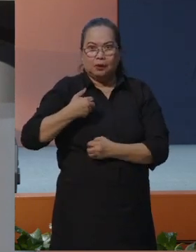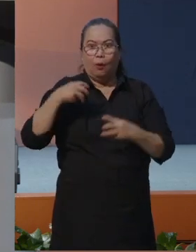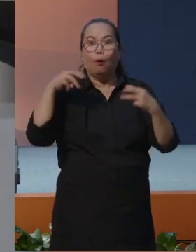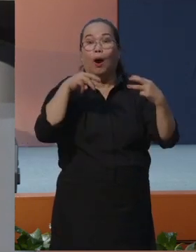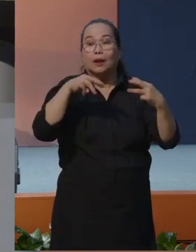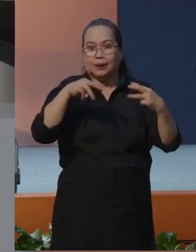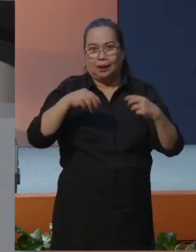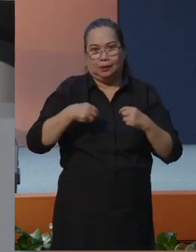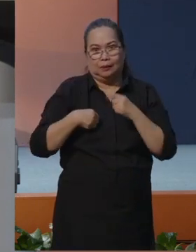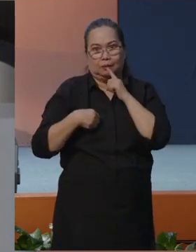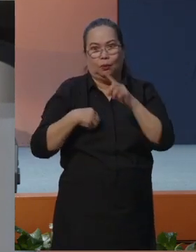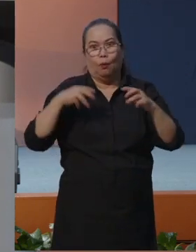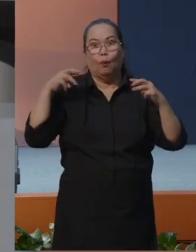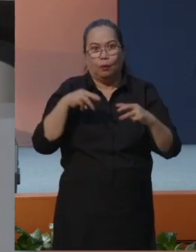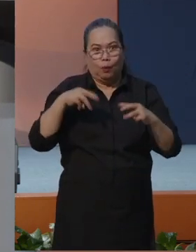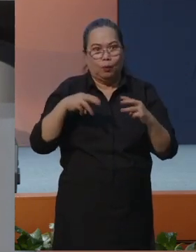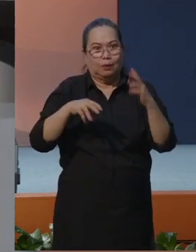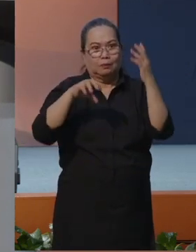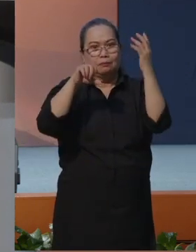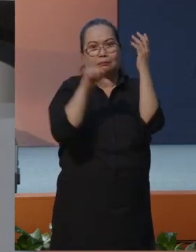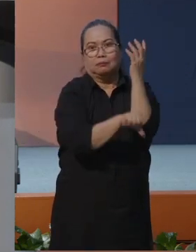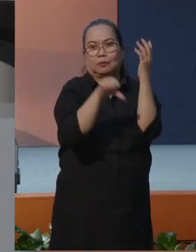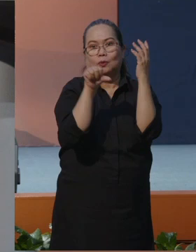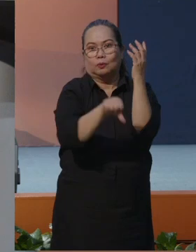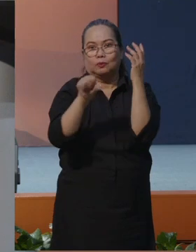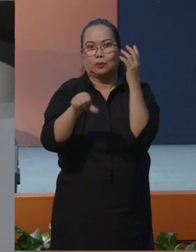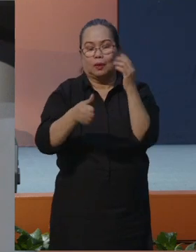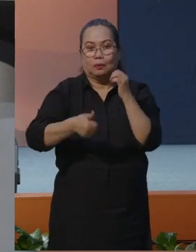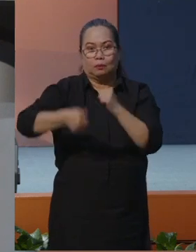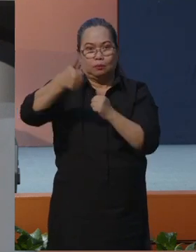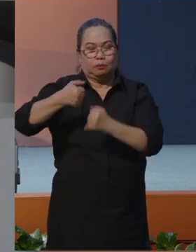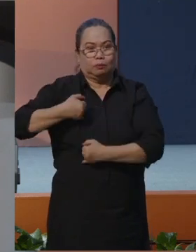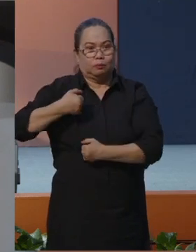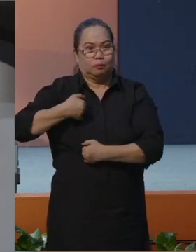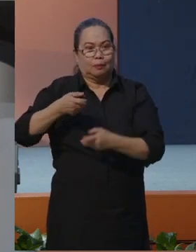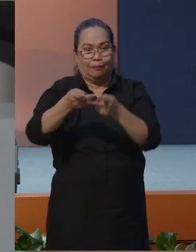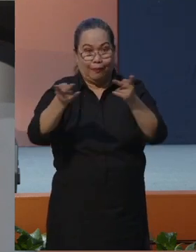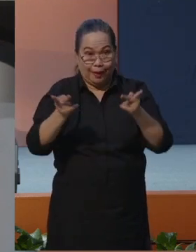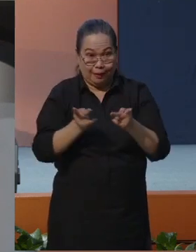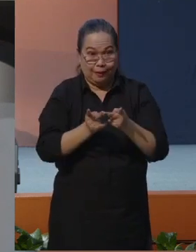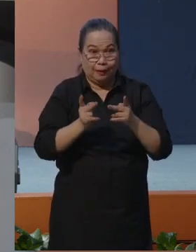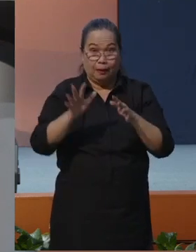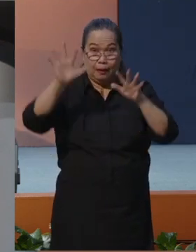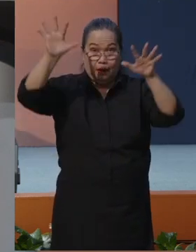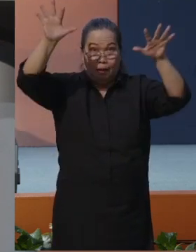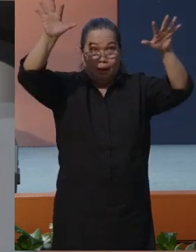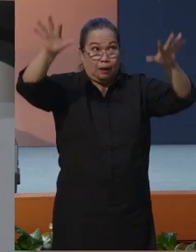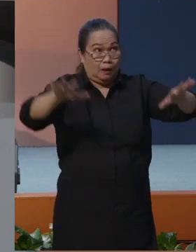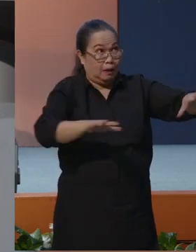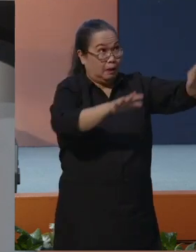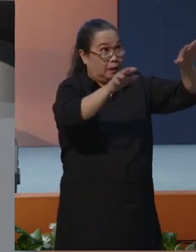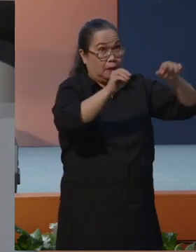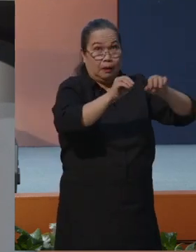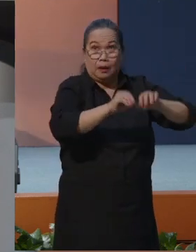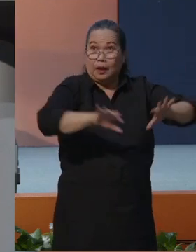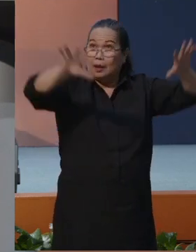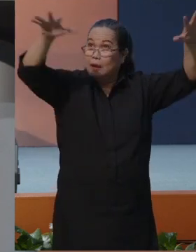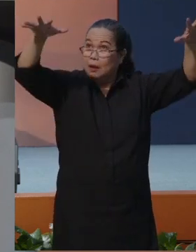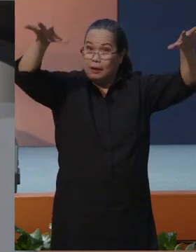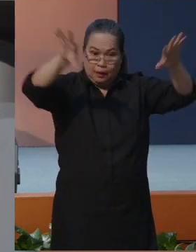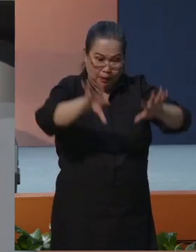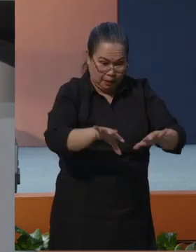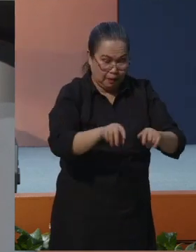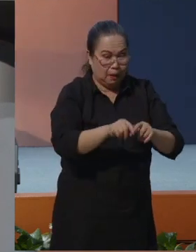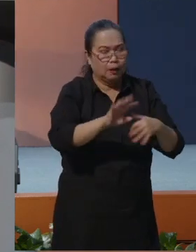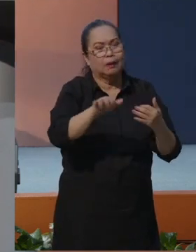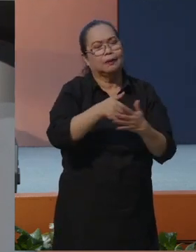land. The hill country, the Negev, the lowland, the slopes, and all their kings. And Joshua